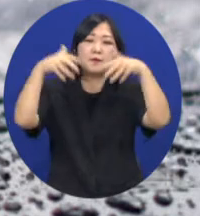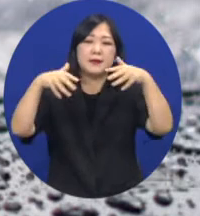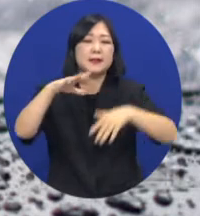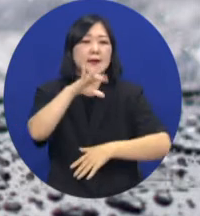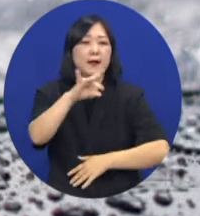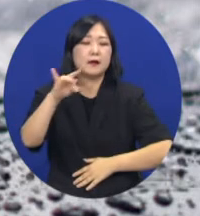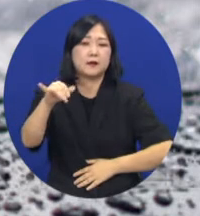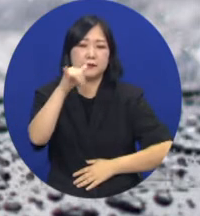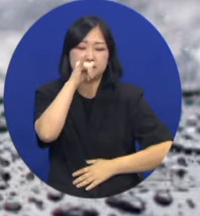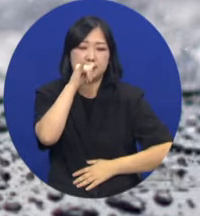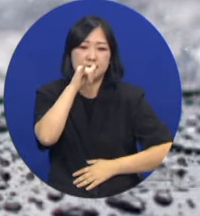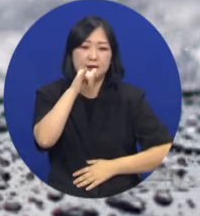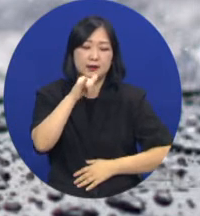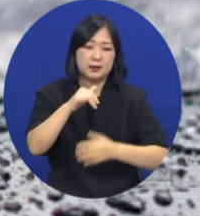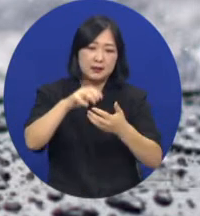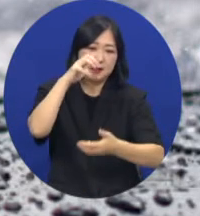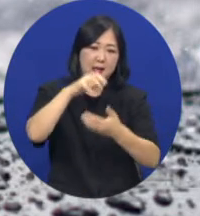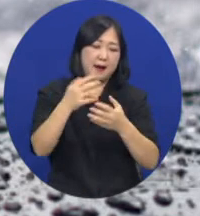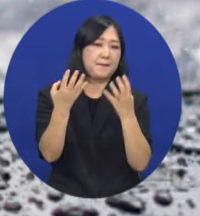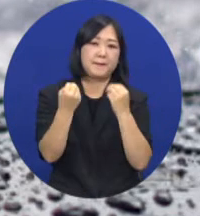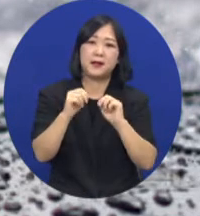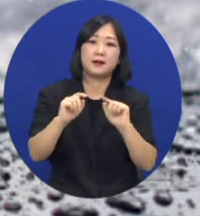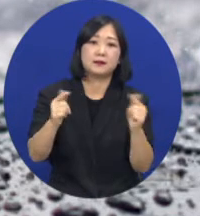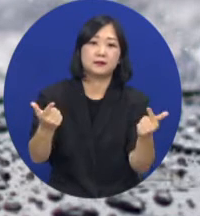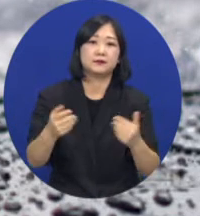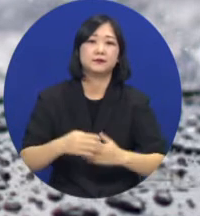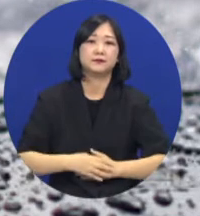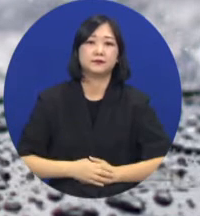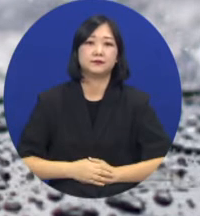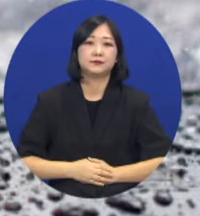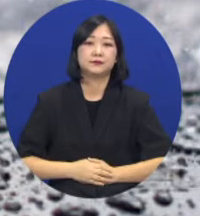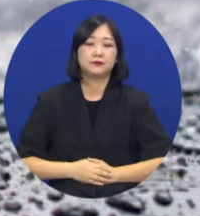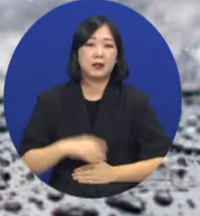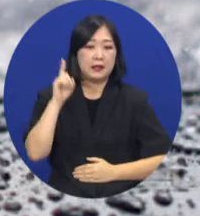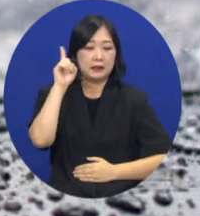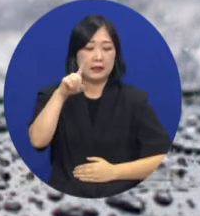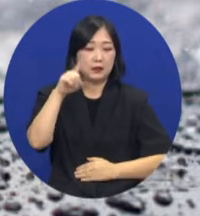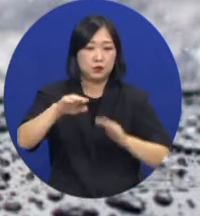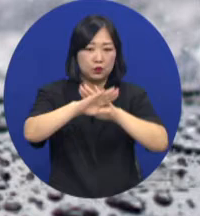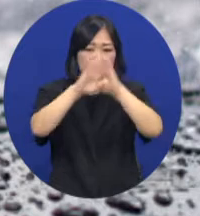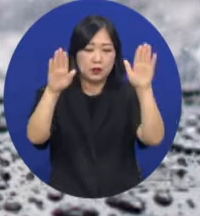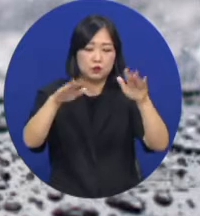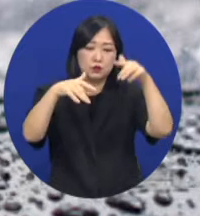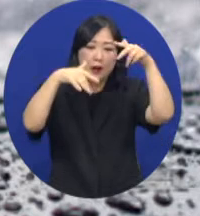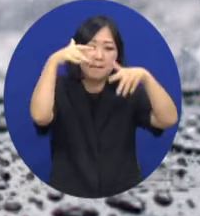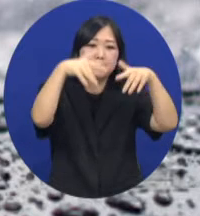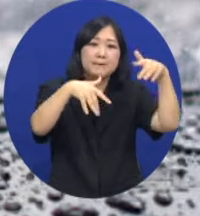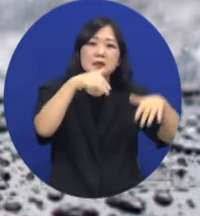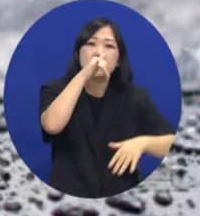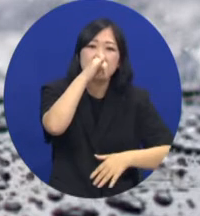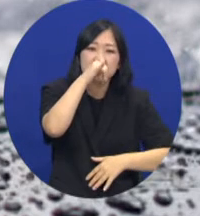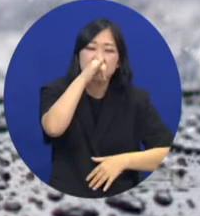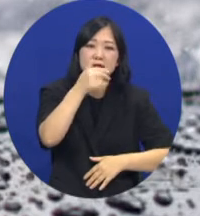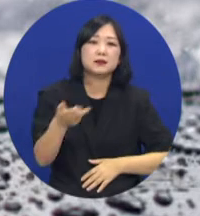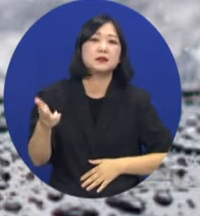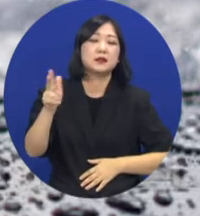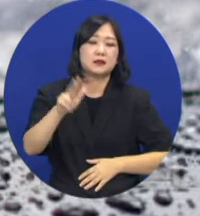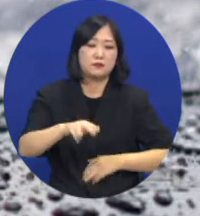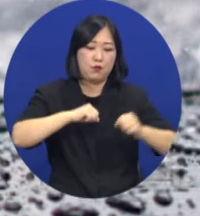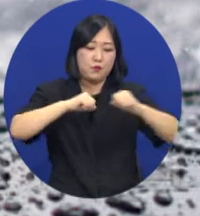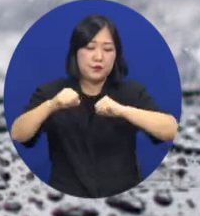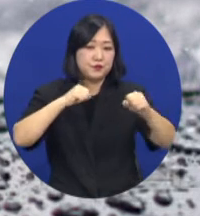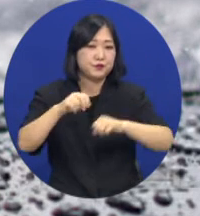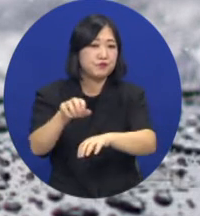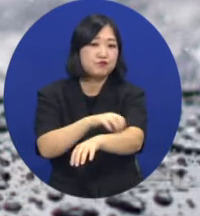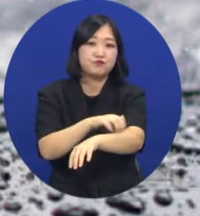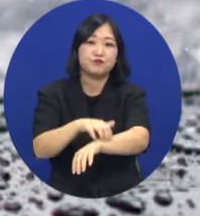이어지겠는데요. 비의 양은 5mm 안팎으로 적은 양의 비가 예상됩니다. 내일도 낮 동안 빗방울이 조금 떨어지는 곳이 있겠지만 활동하는 데